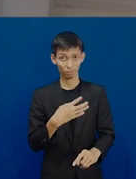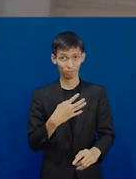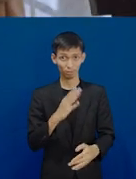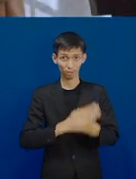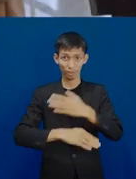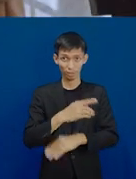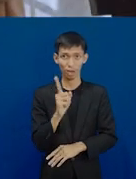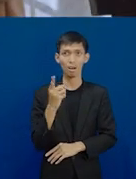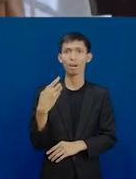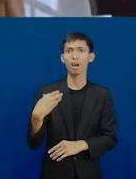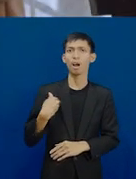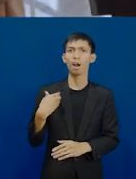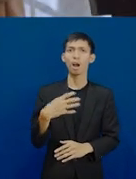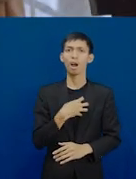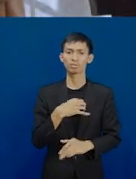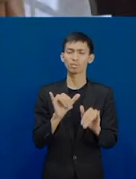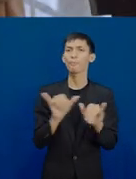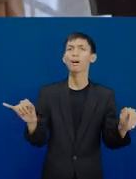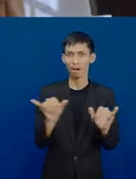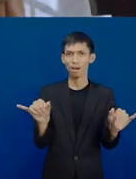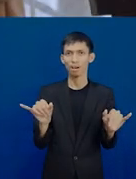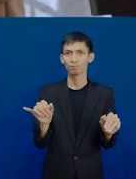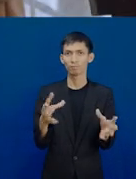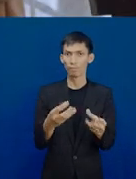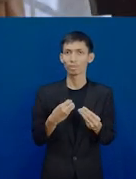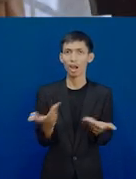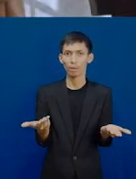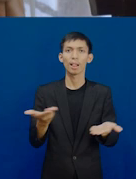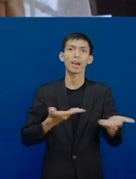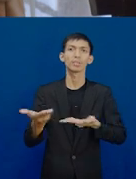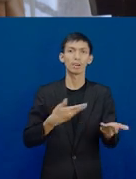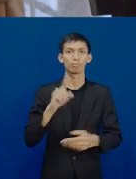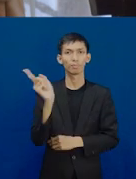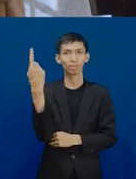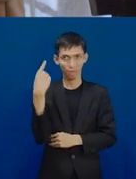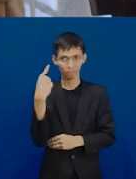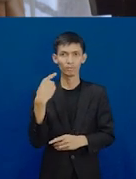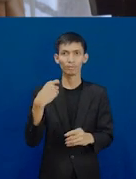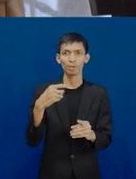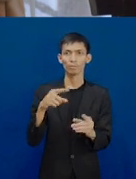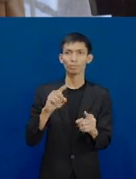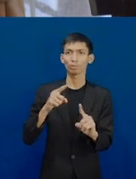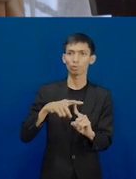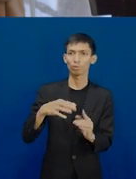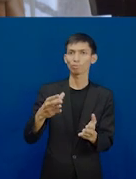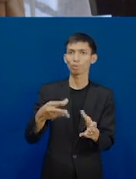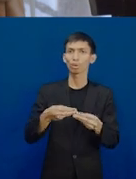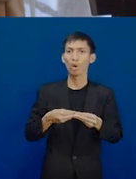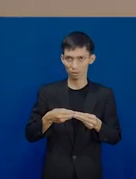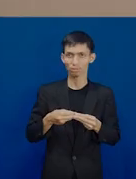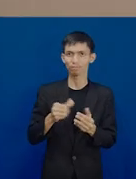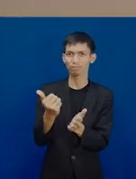Teman-teman saya yang difabel punya hak yang sama untuk mendapatkan layanan dari pemerintah, terutama